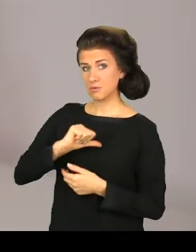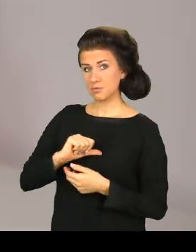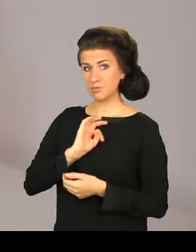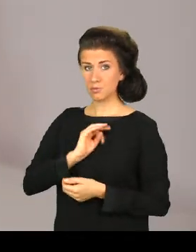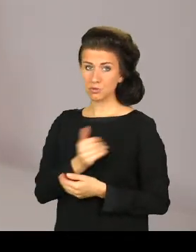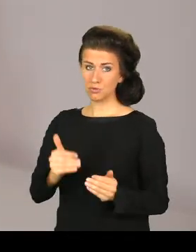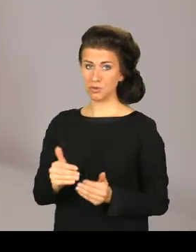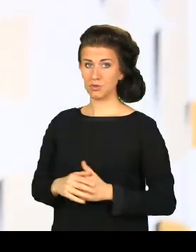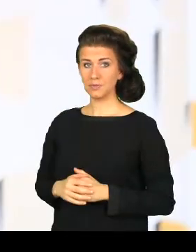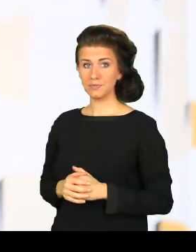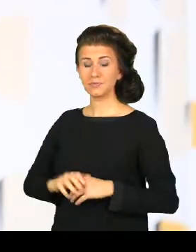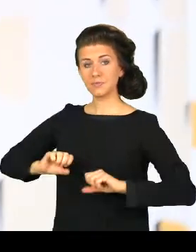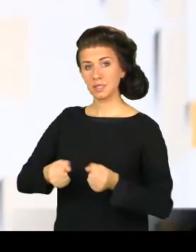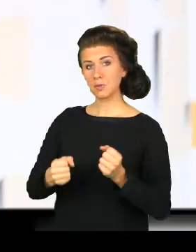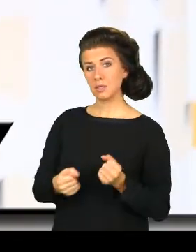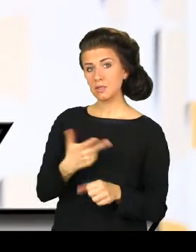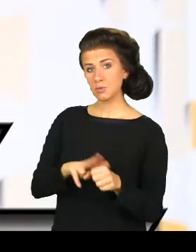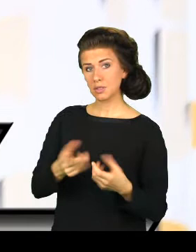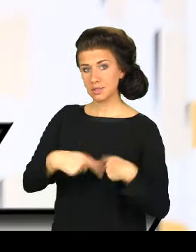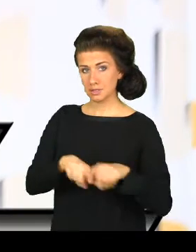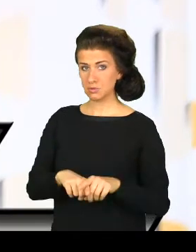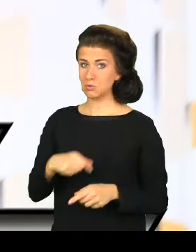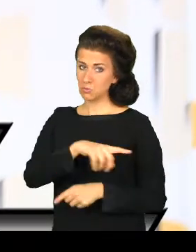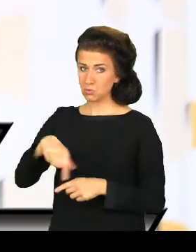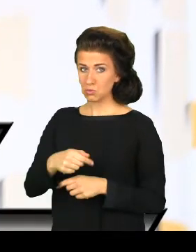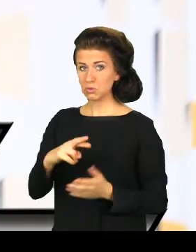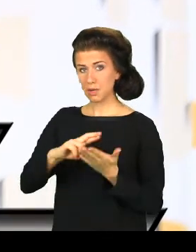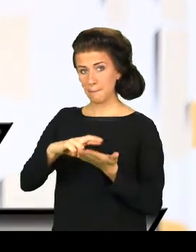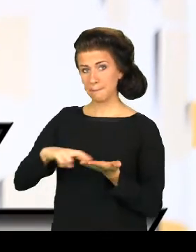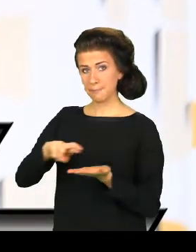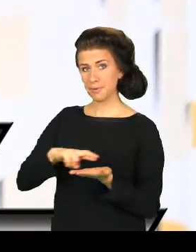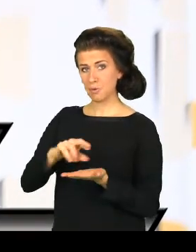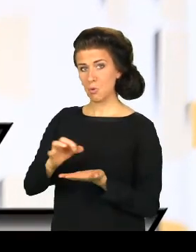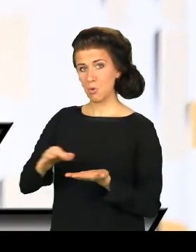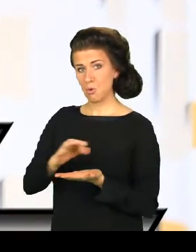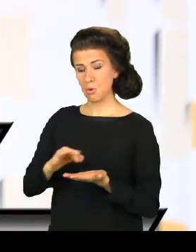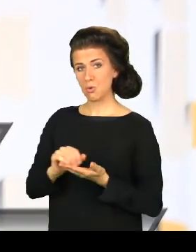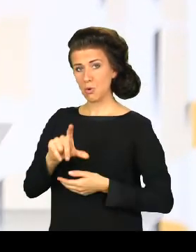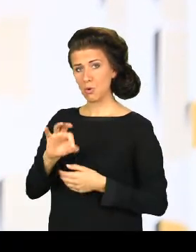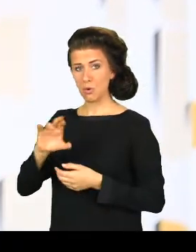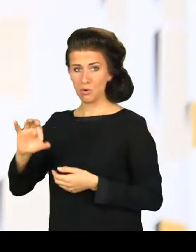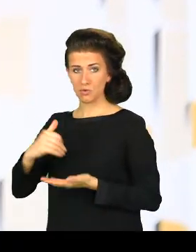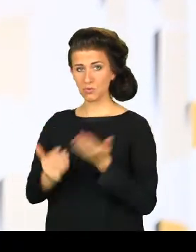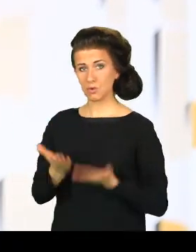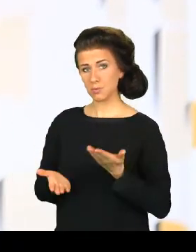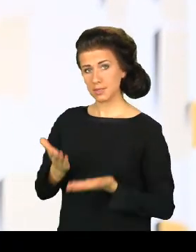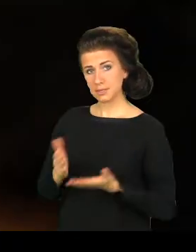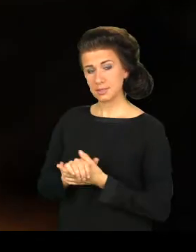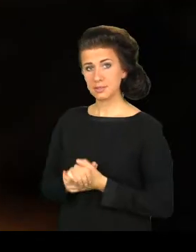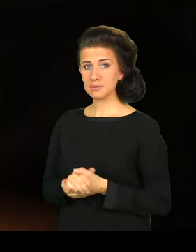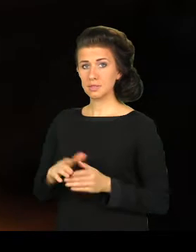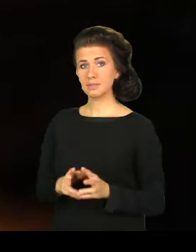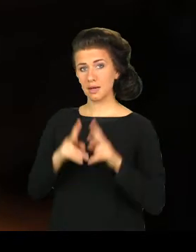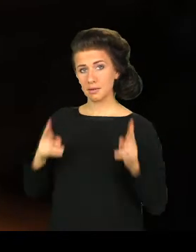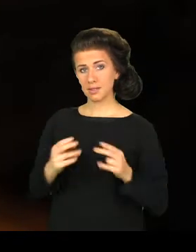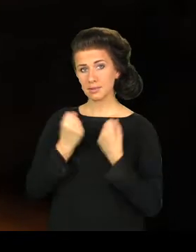i swoje możliwości. Działania, które realizujemy w ramach Regionalnego Programu Operacyjnego Województwa Lubelskiego z